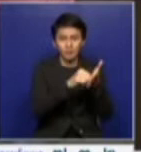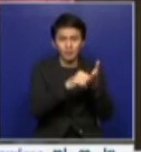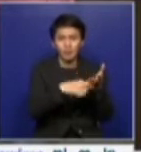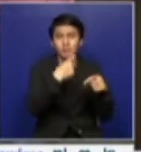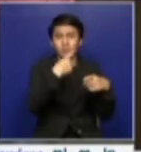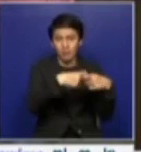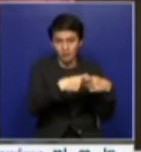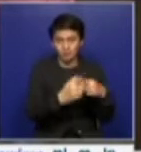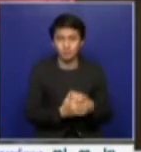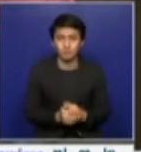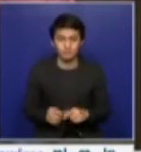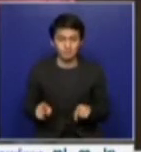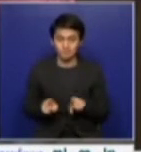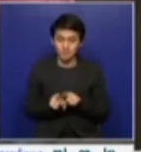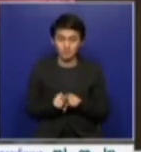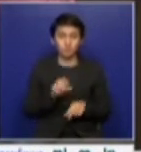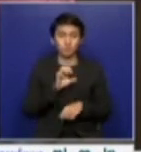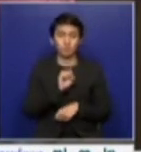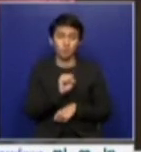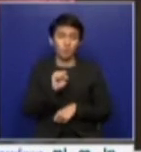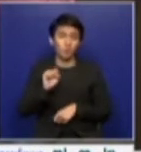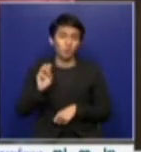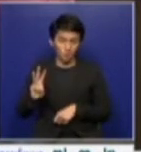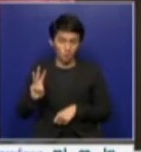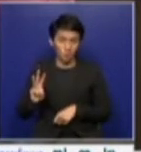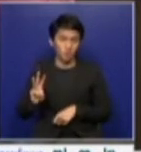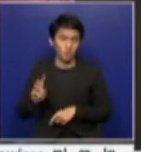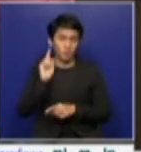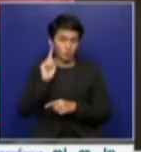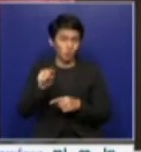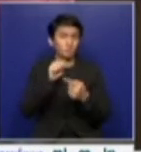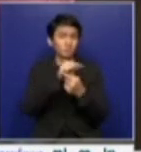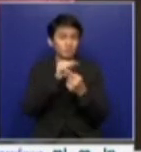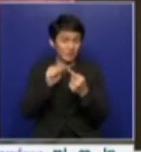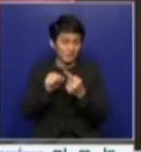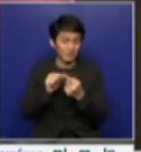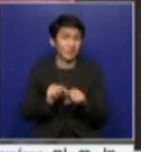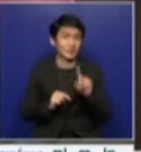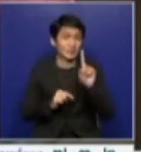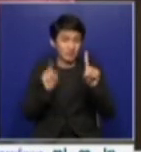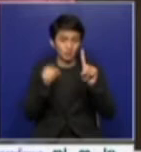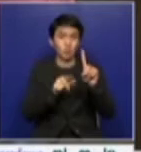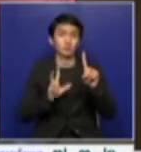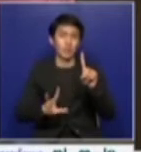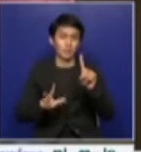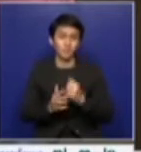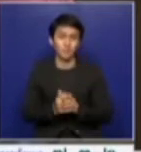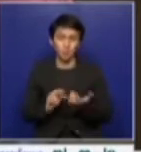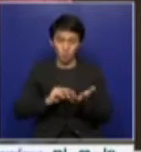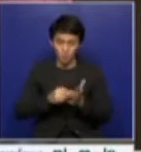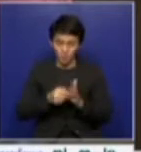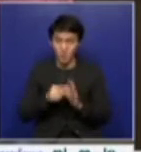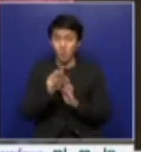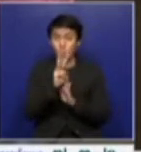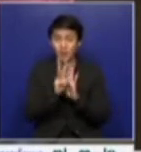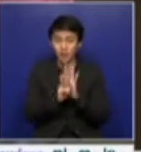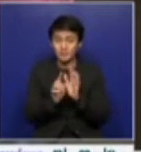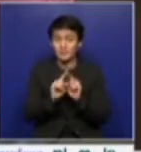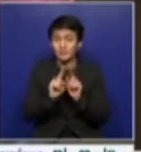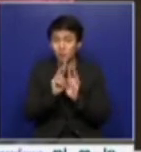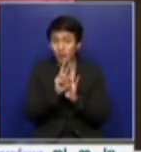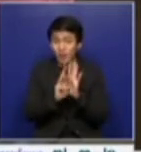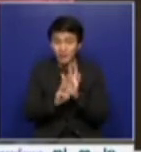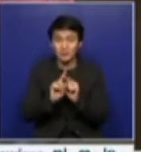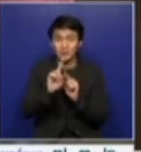ใช้เสียงของสมาชิกวุฒิสภาไม่น้อยกว่า 1ใน 3ในการรับหลักการในวาระที่ 1และวาระที่